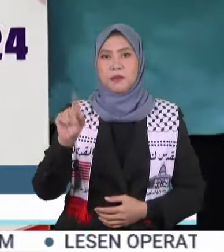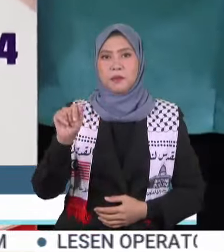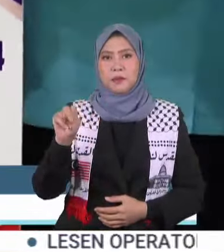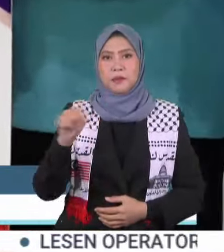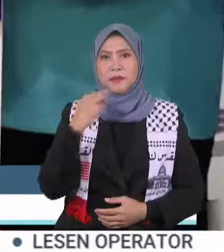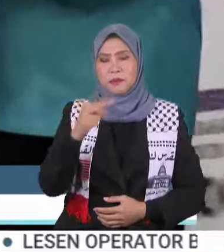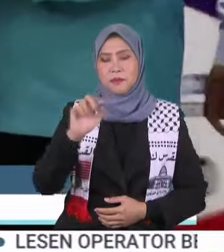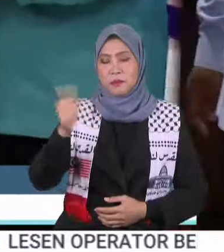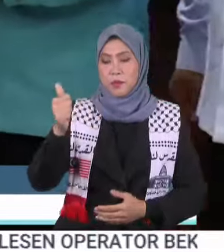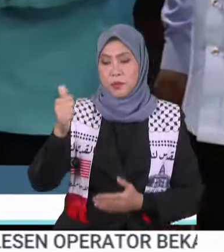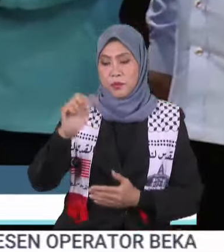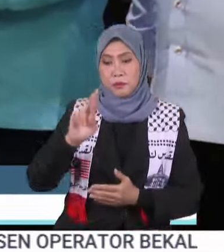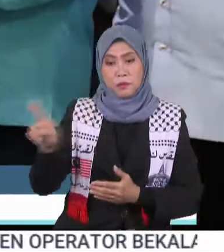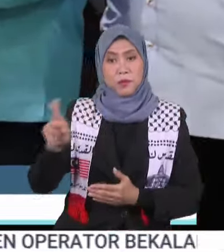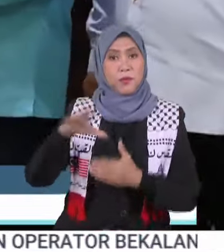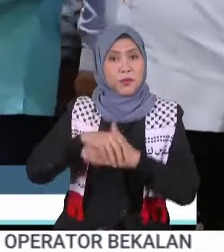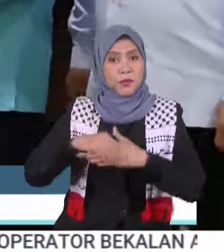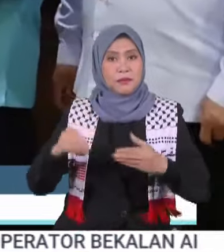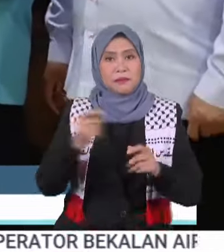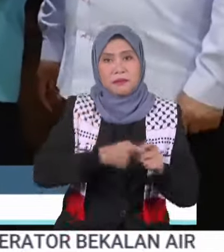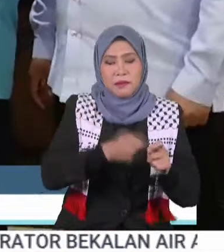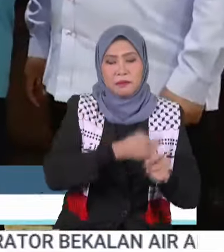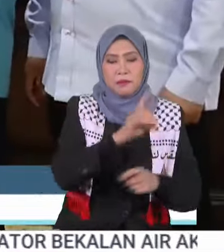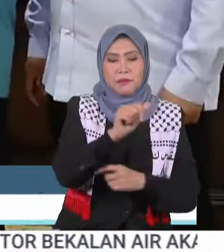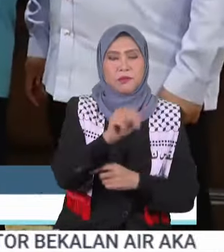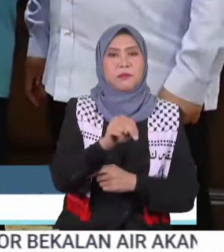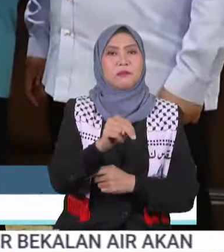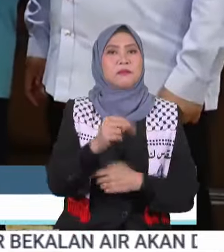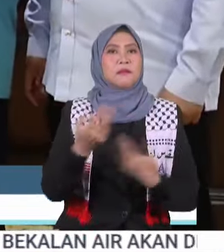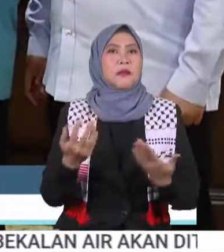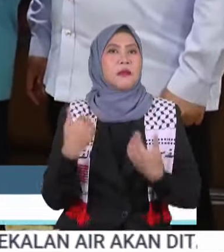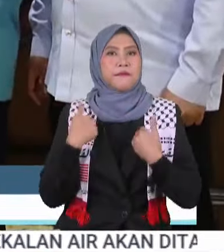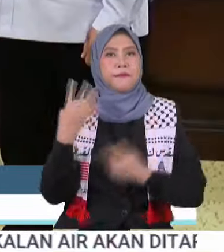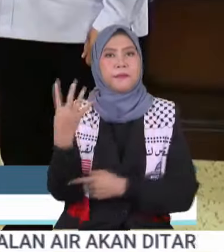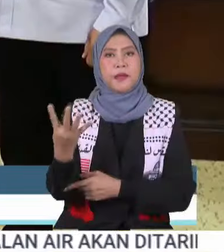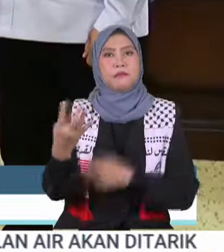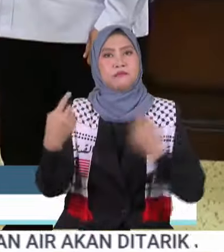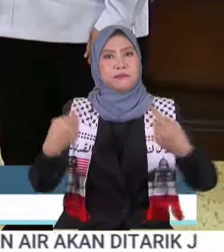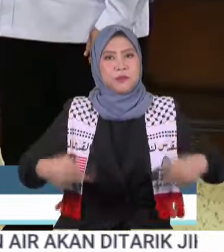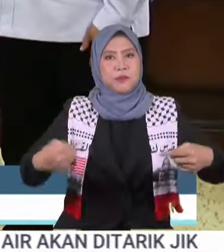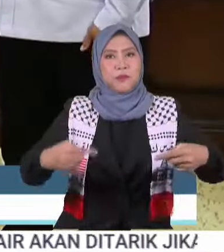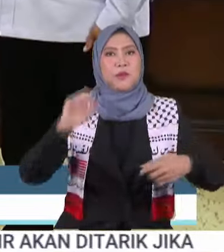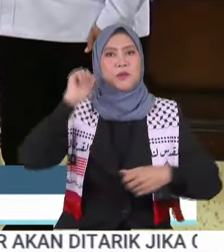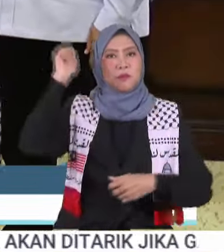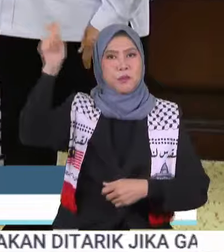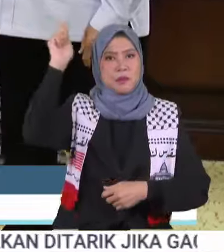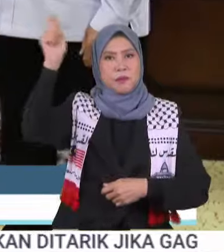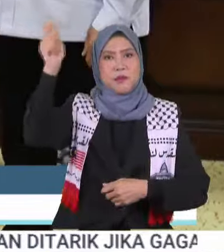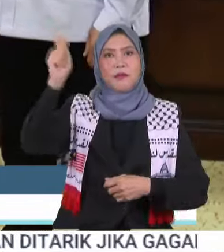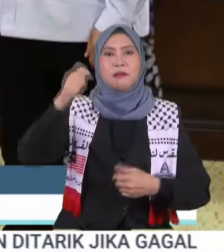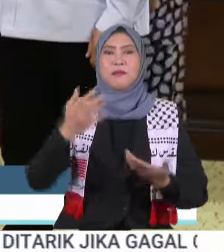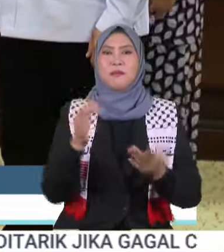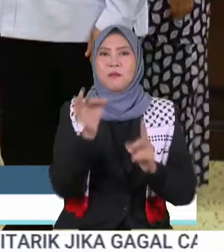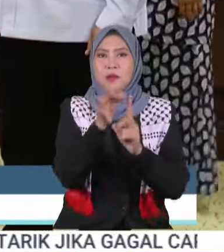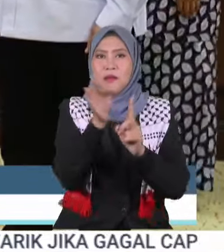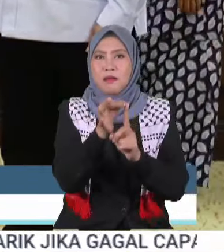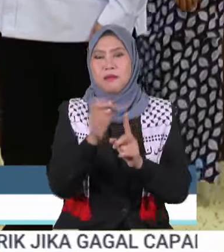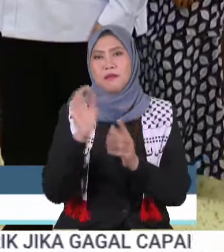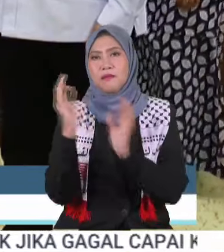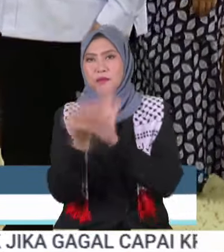10,000 turut diperuntukkan setiap D bagi menyertai empat acara sukan iaitu badminton bola jarik futsal dan